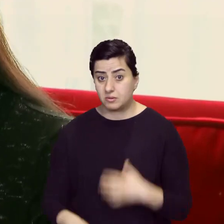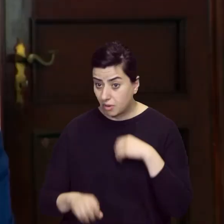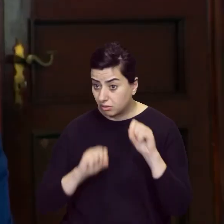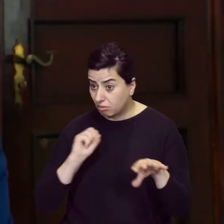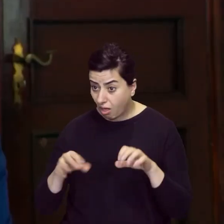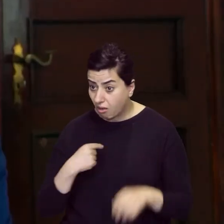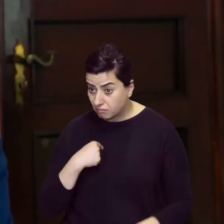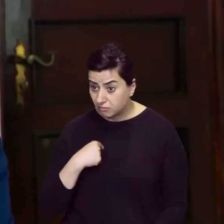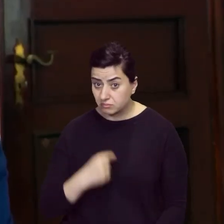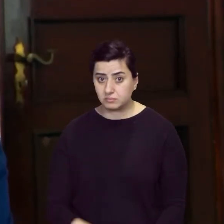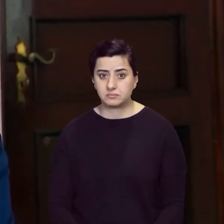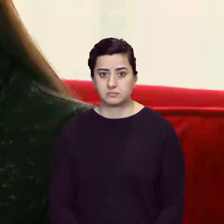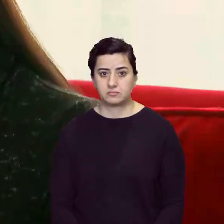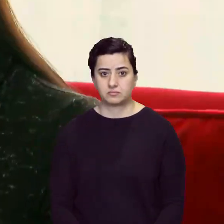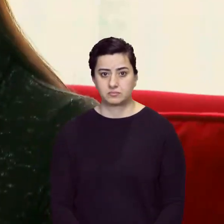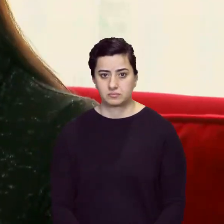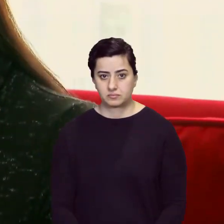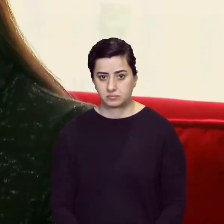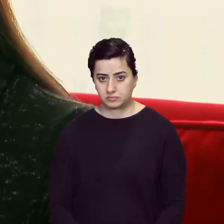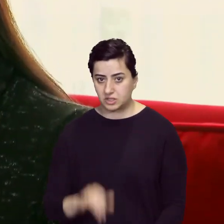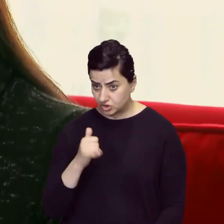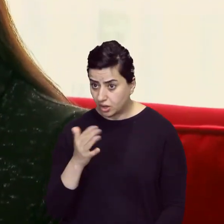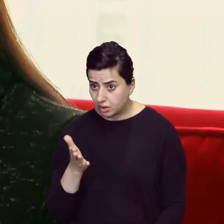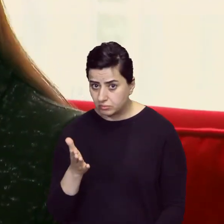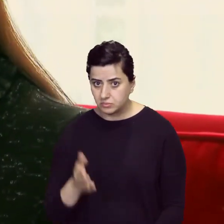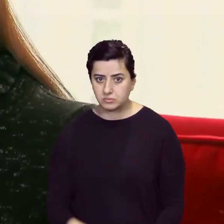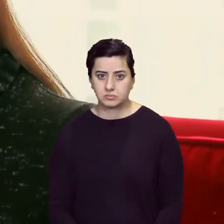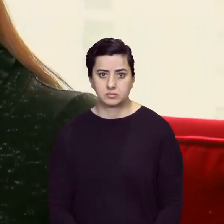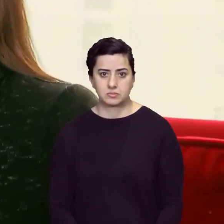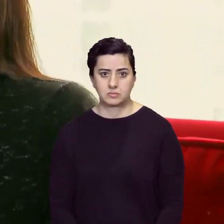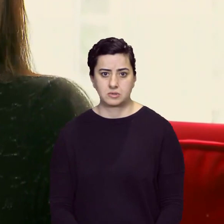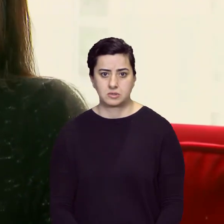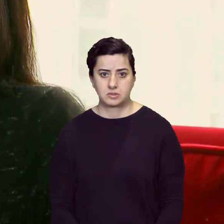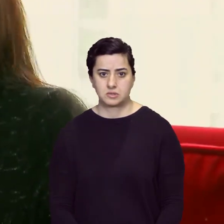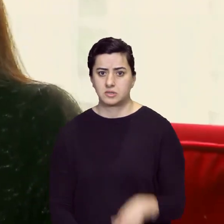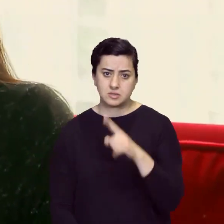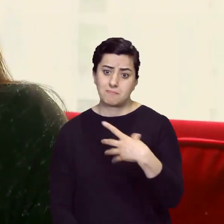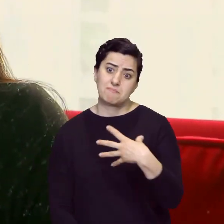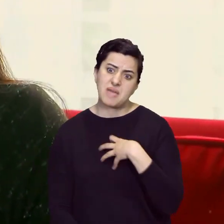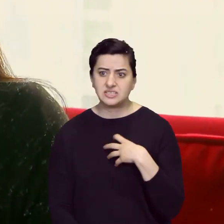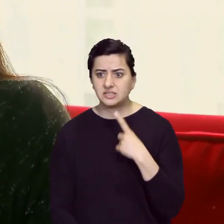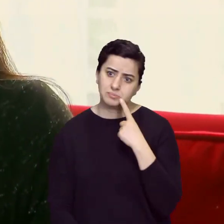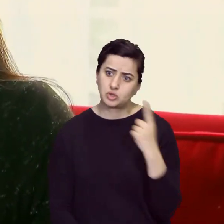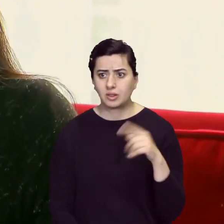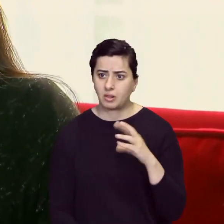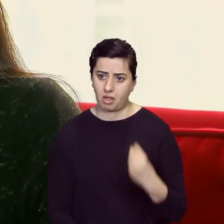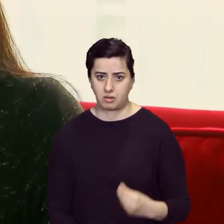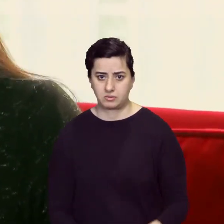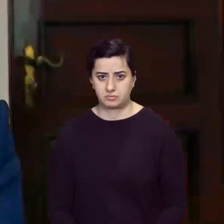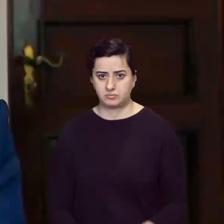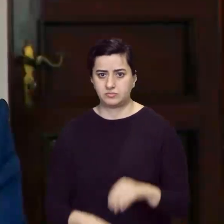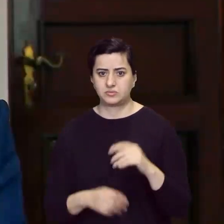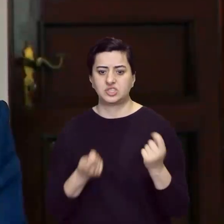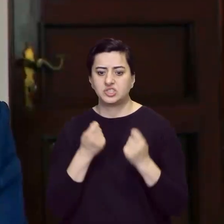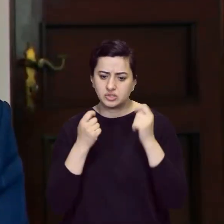Ben mi dağınığım? Şaka mı bu? Acaba senin bencil biri olduğunu mu söylesek?